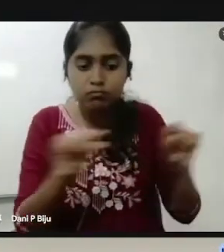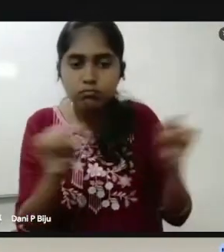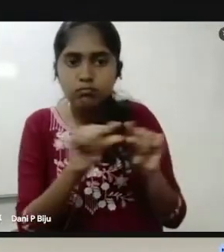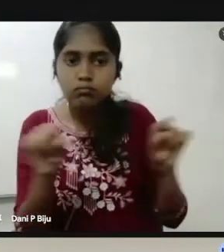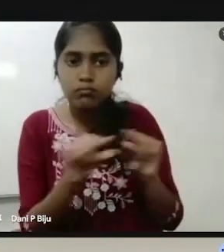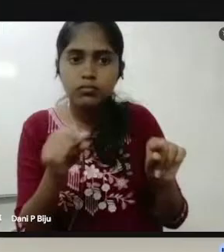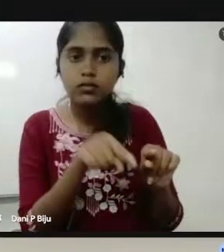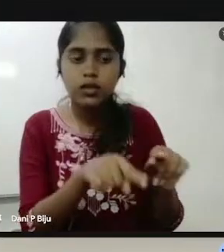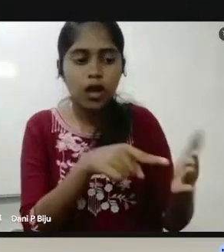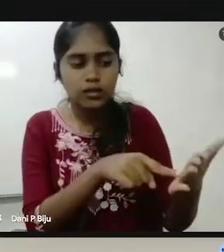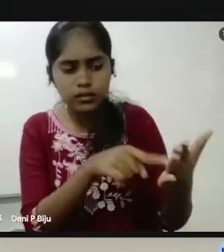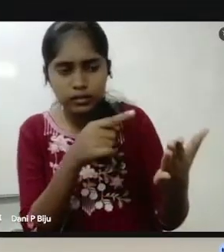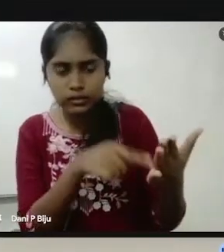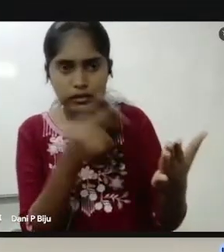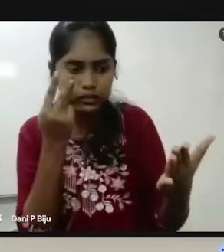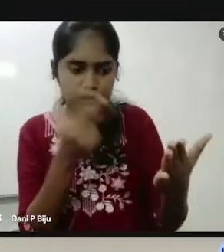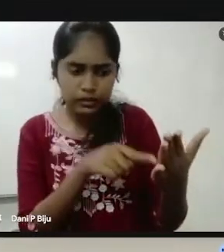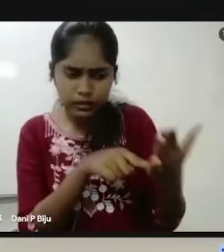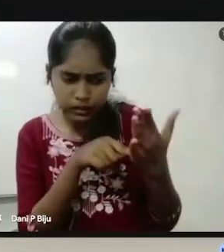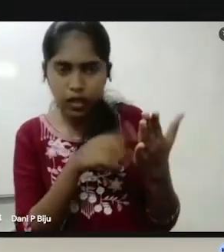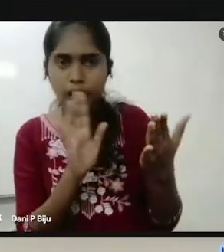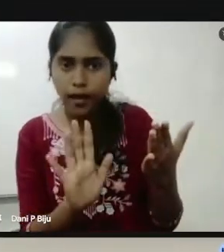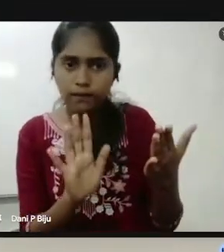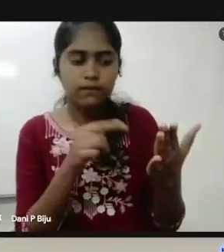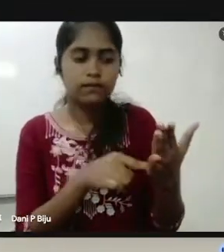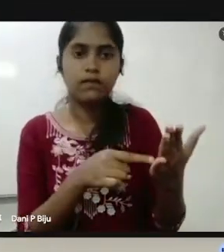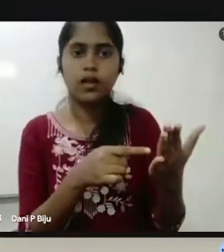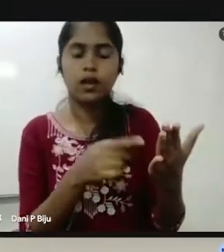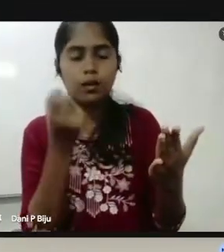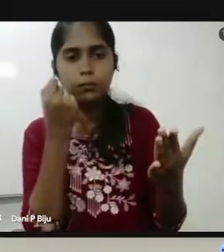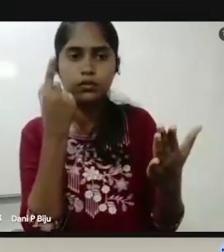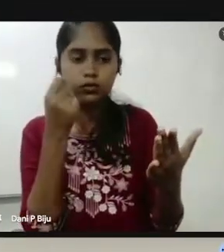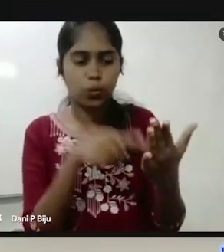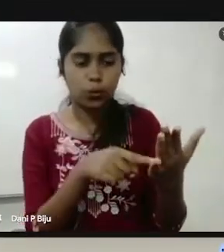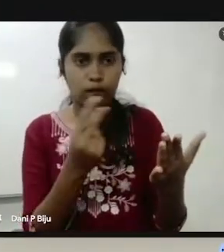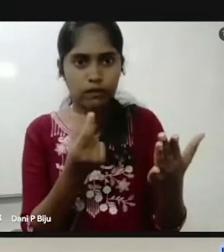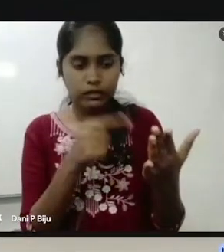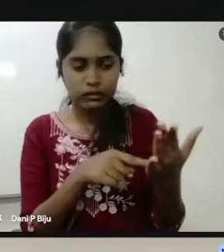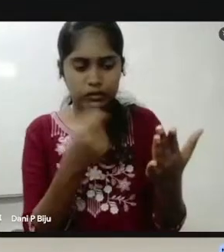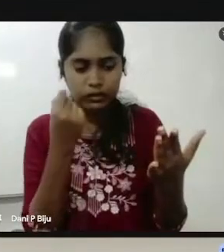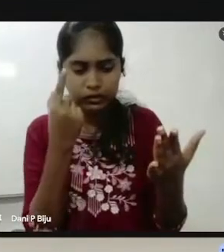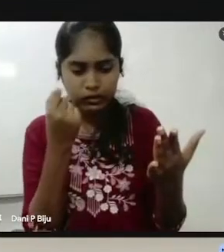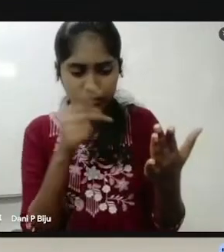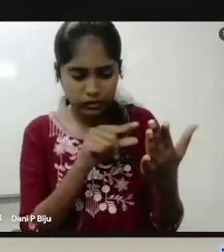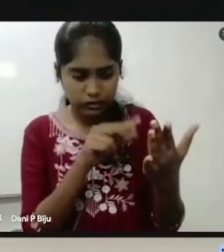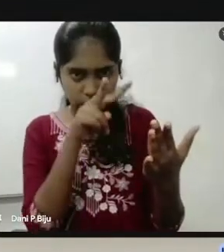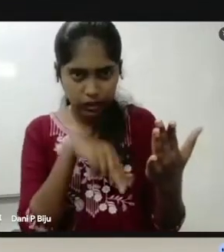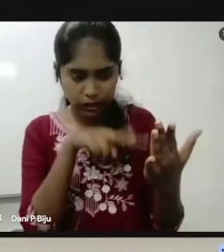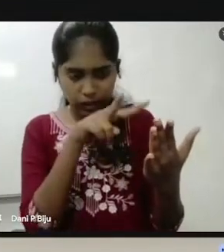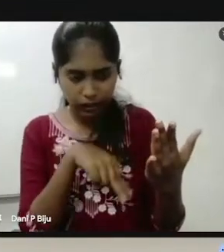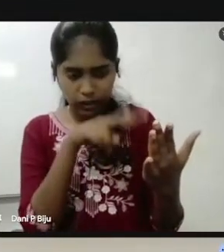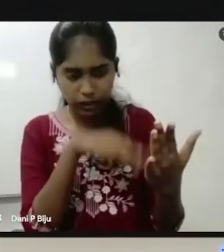ഉണ്ട്. ഒരെണ്ണം അവർക്കൊരു എക്സ്പോജർ, 2 ആ കമ്മ്യൂണിക്കേഷൻ പാർട്ട്ണറിനും ചിലപ്പോൾ ആ സിമ്പിൾ എന്താണെന്ന് പെട്ടെന്ന് മനസ്സിലായിക്കൊള്ളണമെന്നില്ല. അപ്പൊ അവർക്കത് റീഡ്